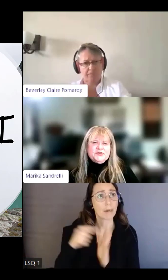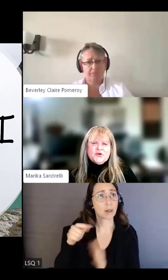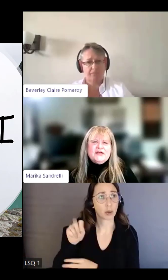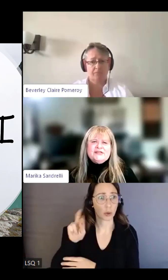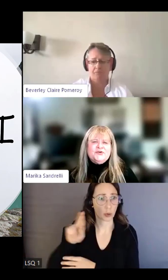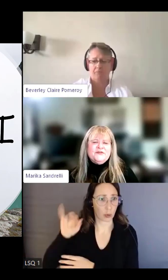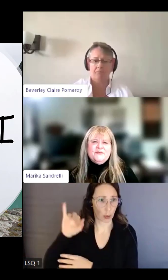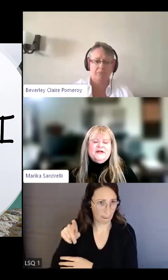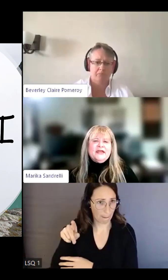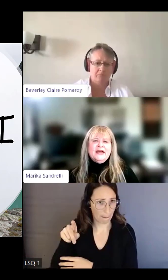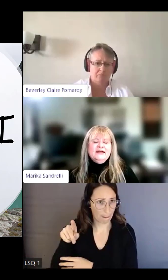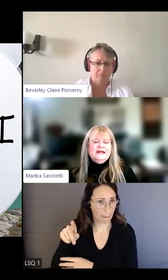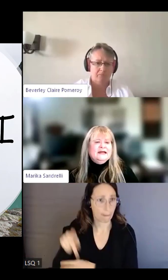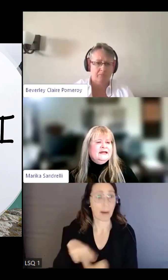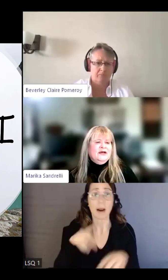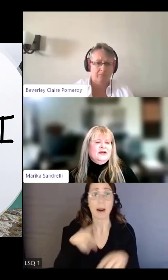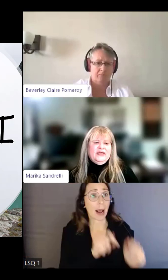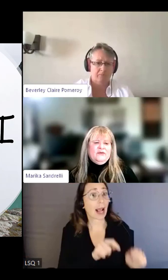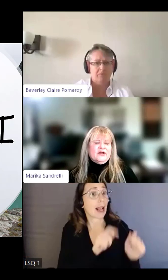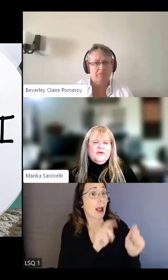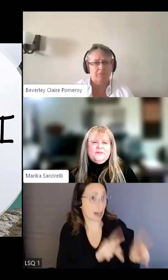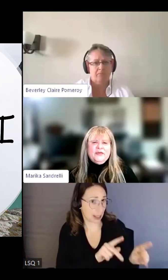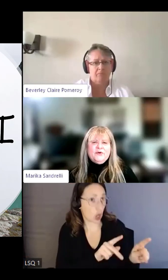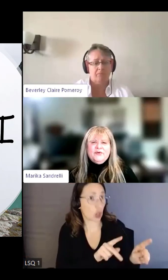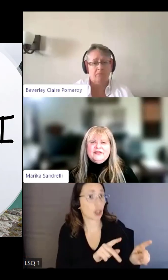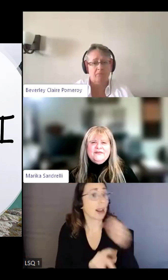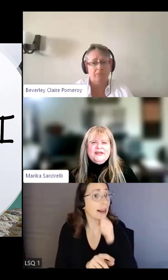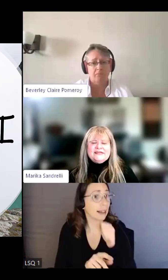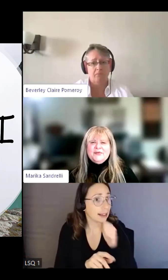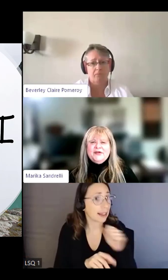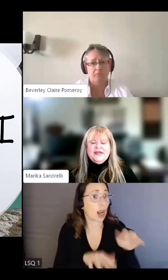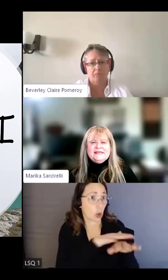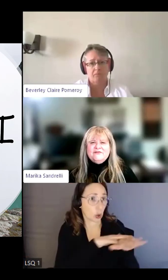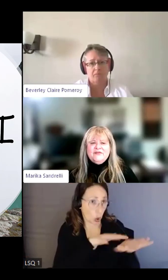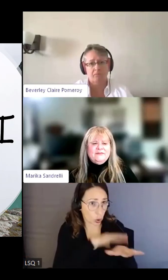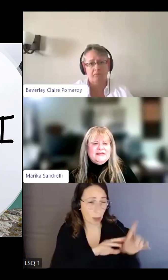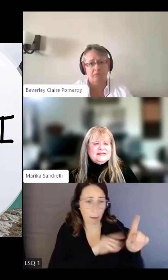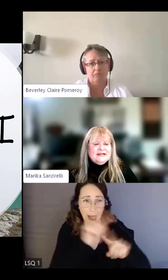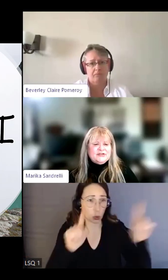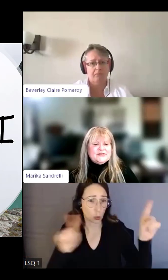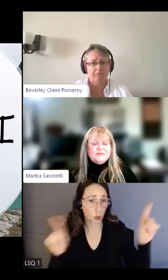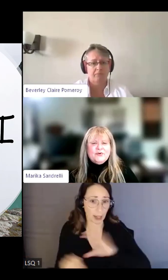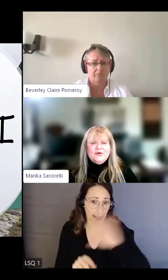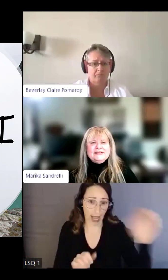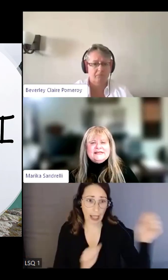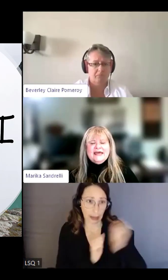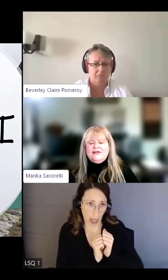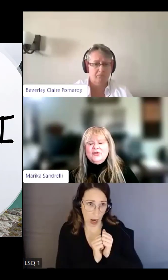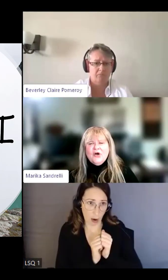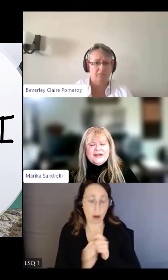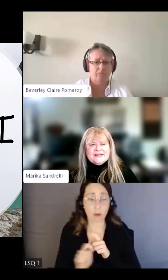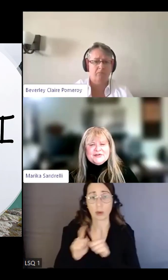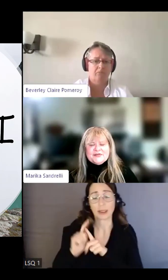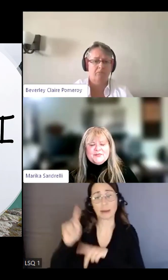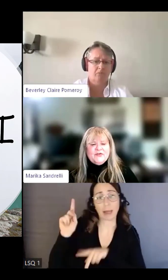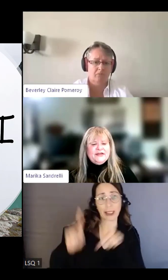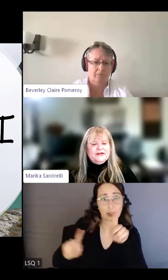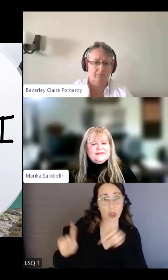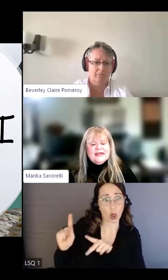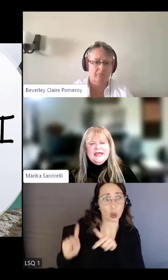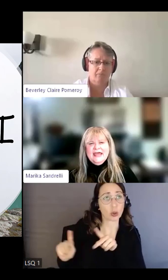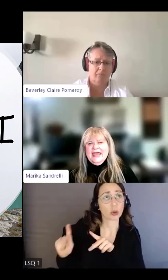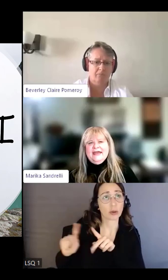autochtones partout au Canada. Nous travaillons avec des gens avec différentes expériences dans les